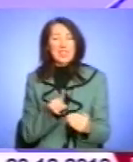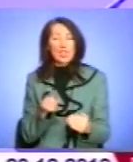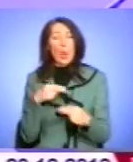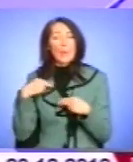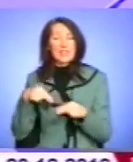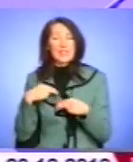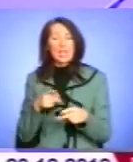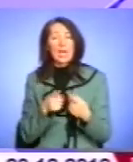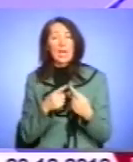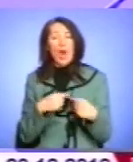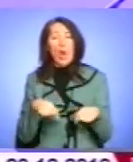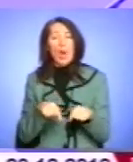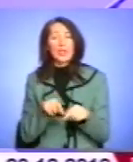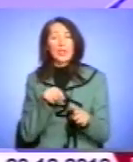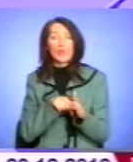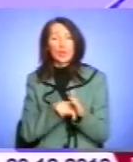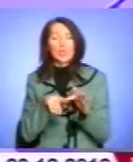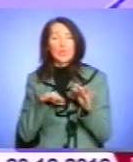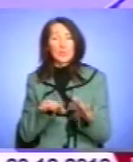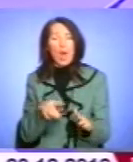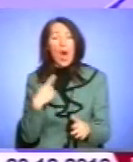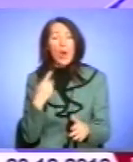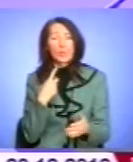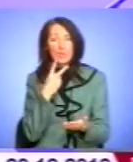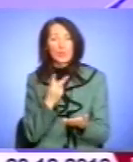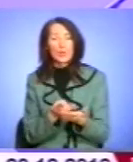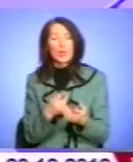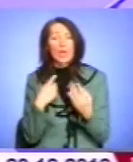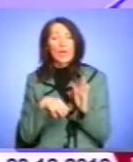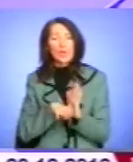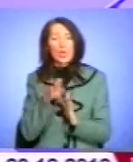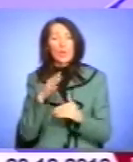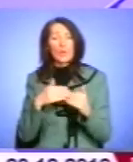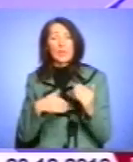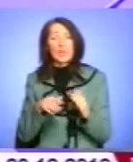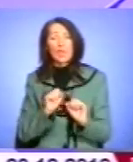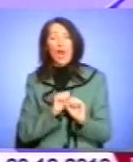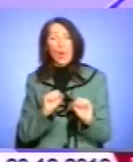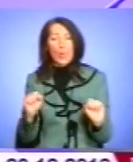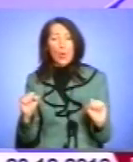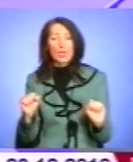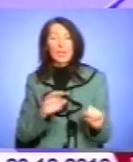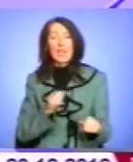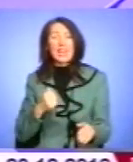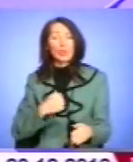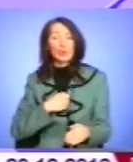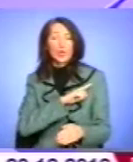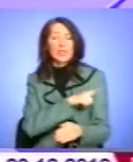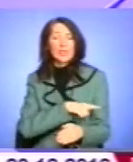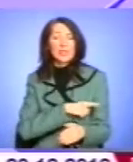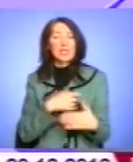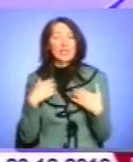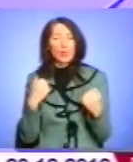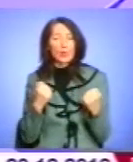працівники органів внутрішніх справ області демонструють високий професіоналізм та мужність, не шкодуючи сил і здоров'я,